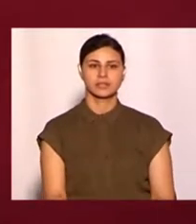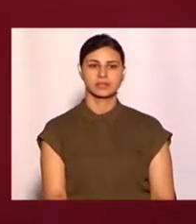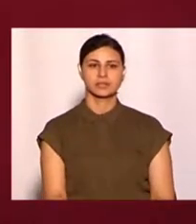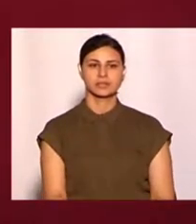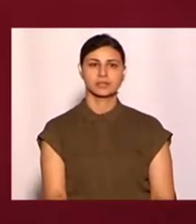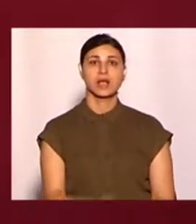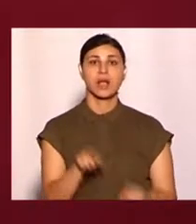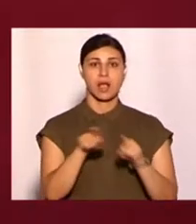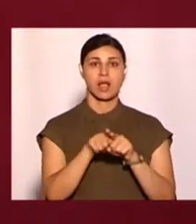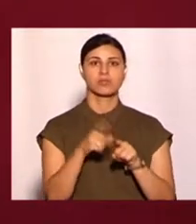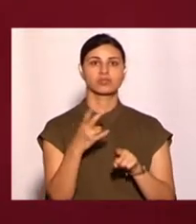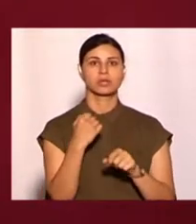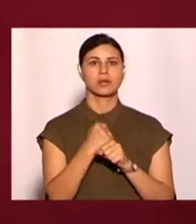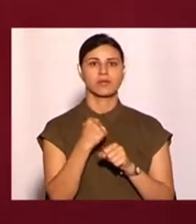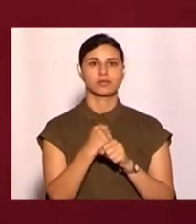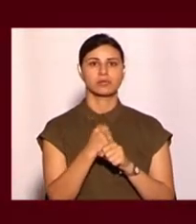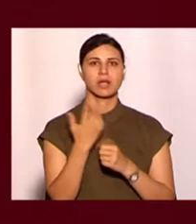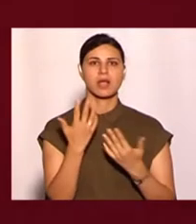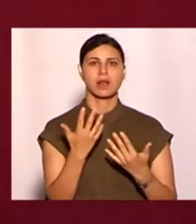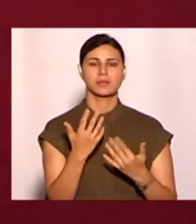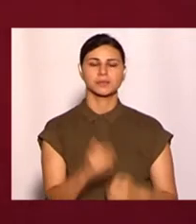ძუძუს გასინჯვას წრიული მოძრაობით.